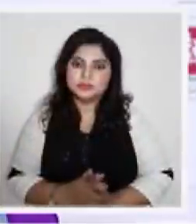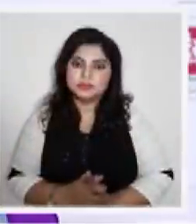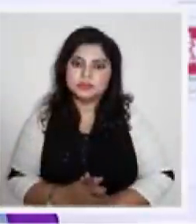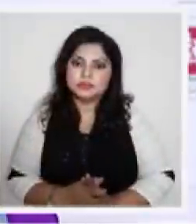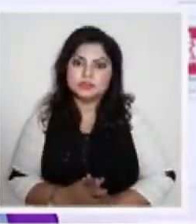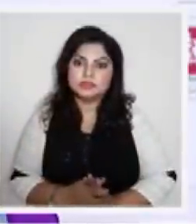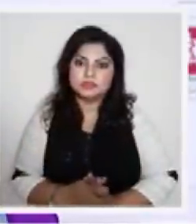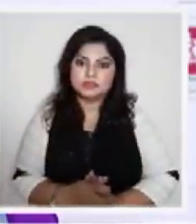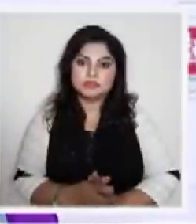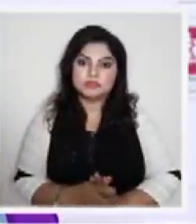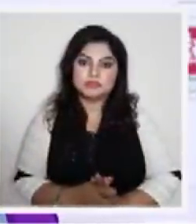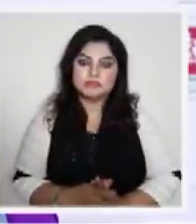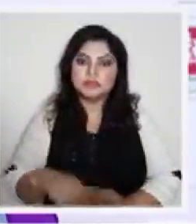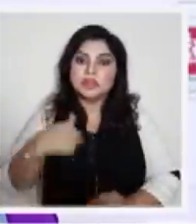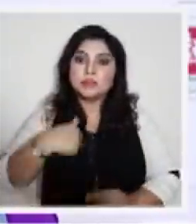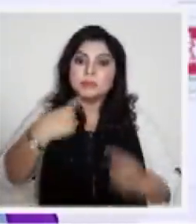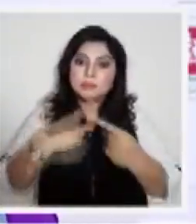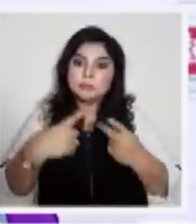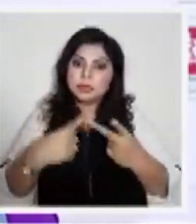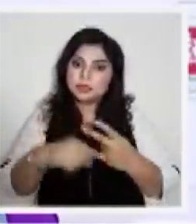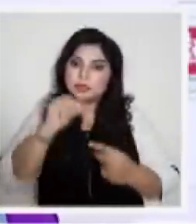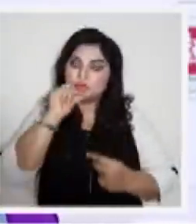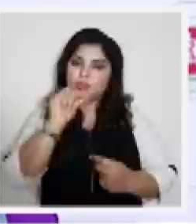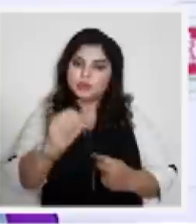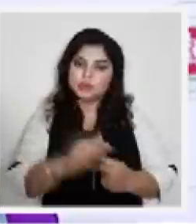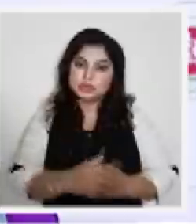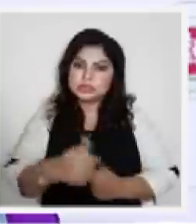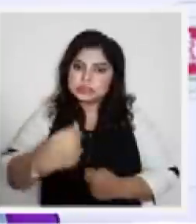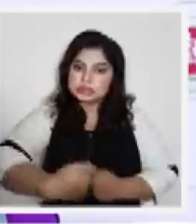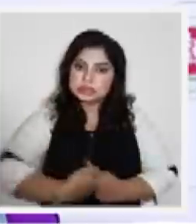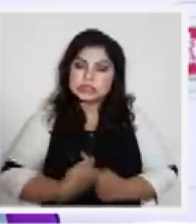আপনার পরিবারের সকল সদস্যকে সুরক্ষিত রাখুন এবং প্রত্যেকটি